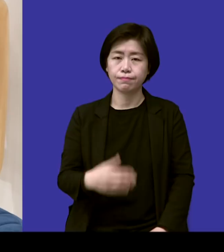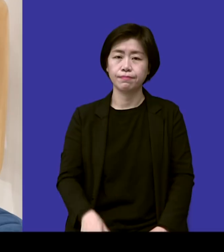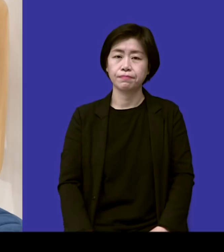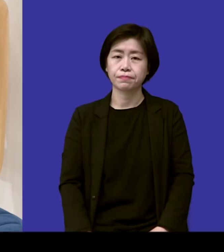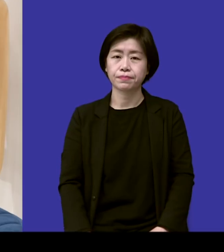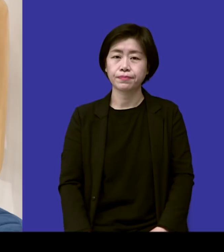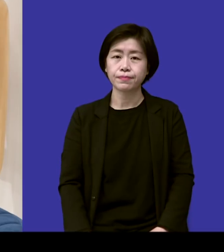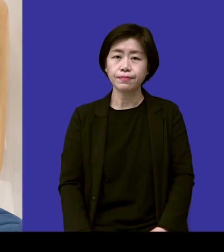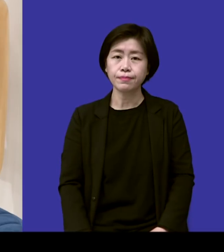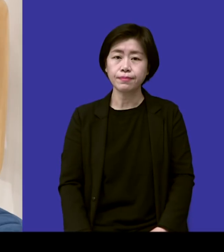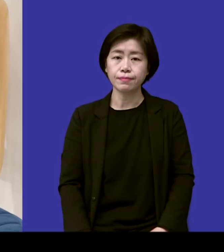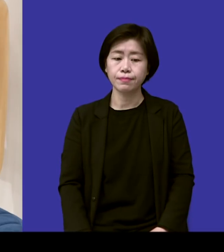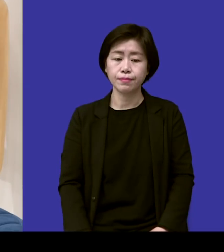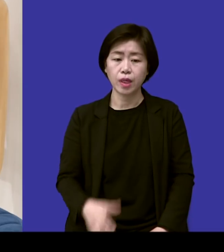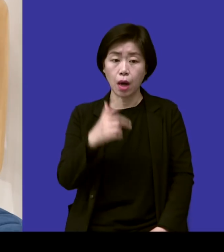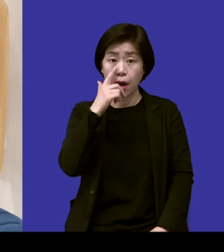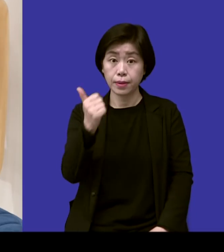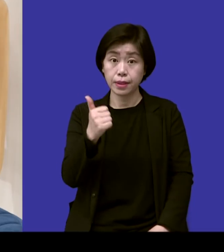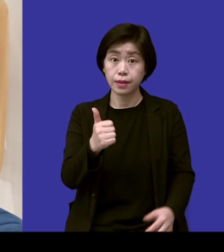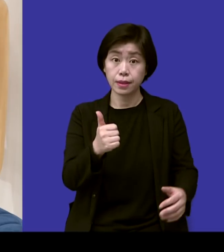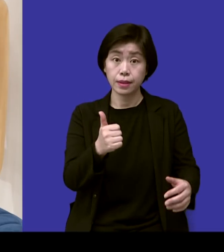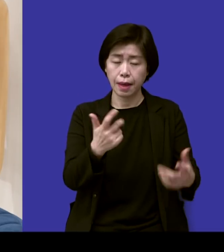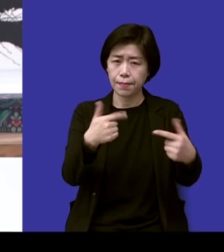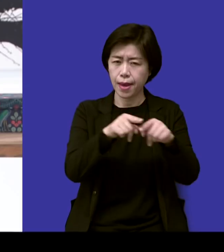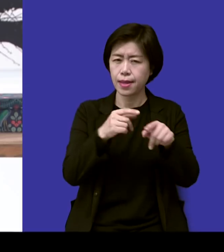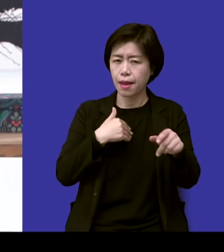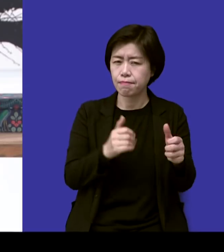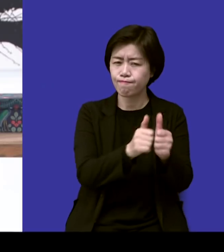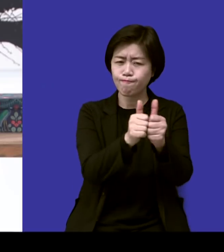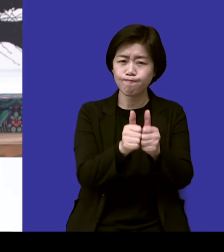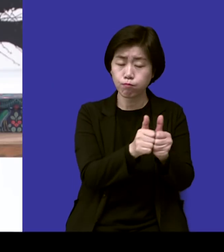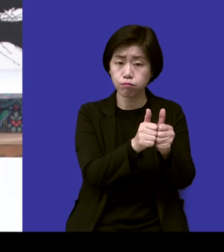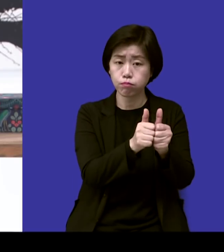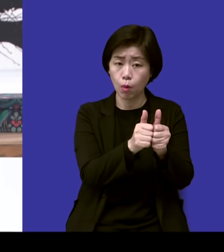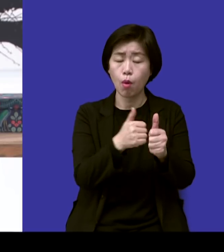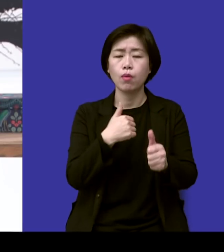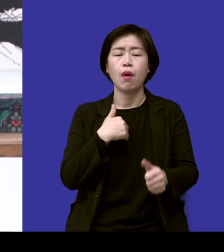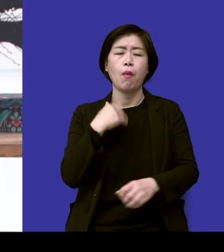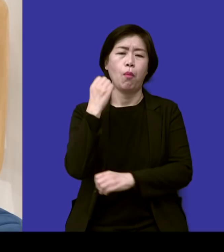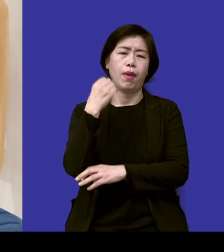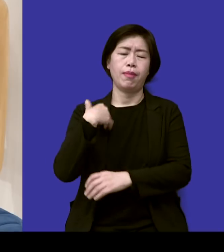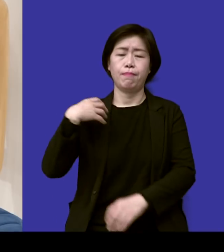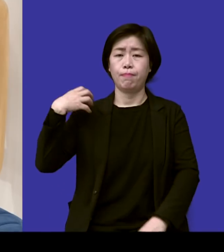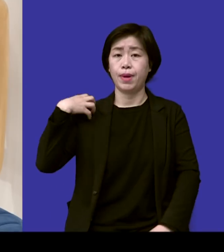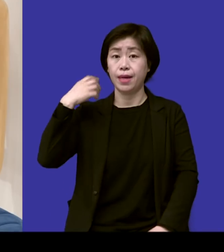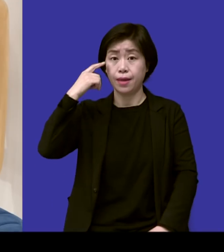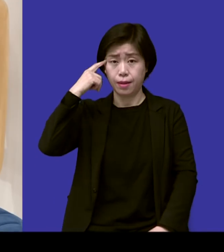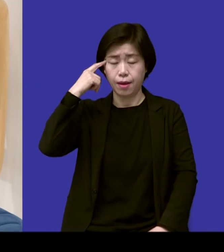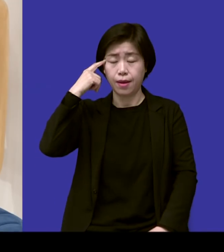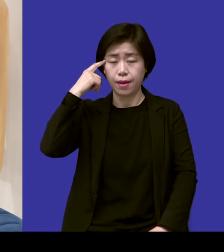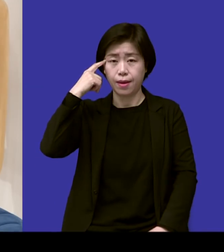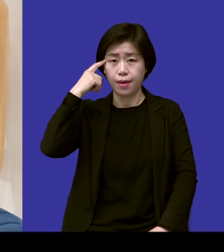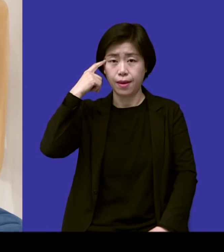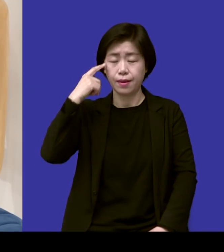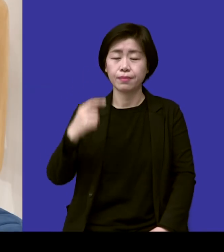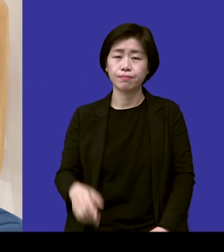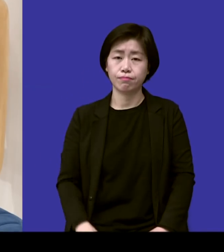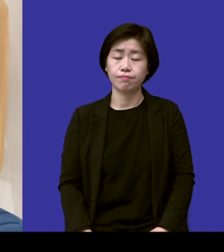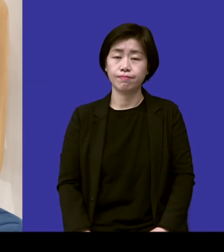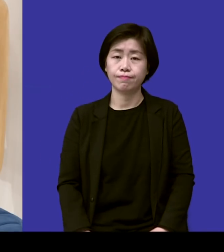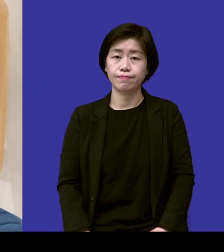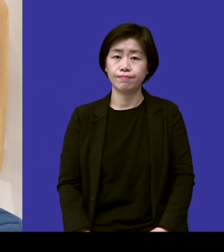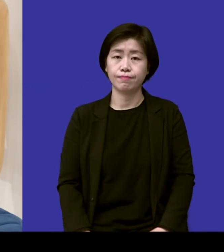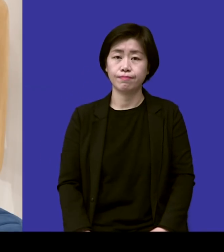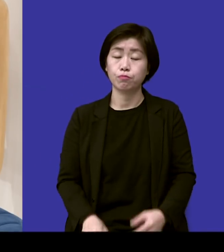아버지한테 가서 옆에 있어야 되는 게 당연했고 저는 막내로서 아버지를 병간을 해야 된다라는 그런